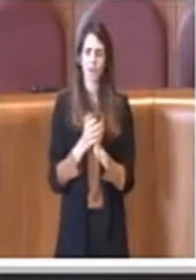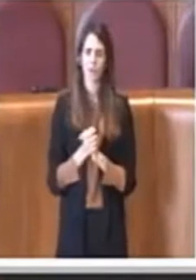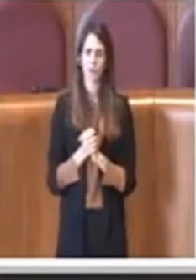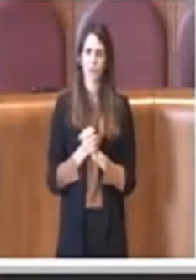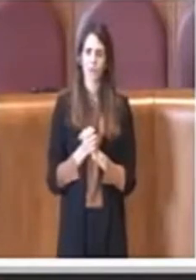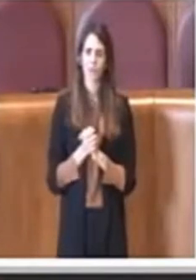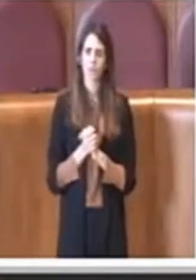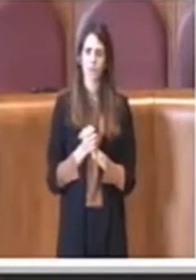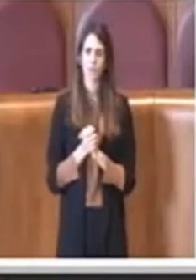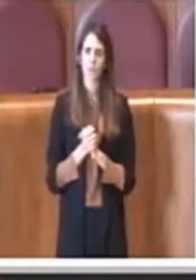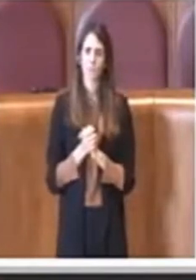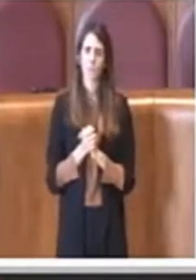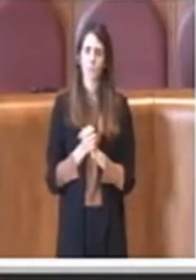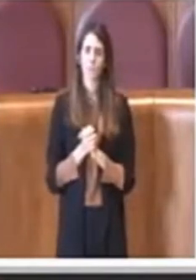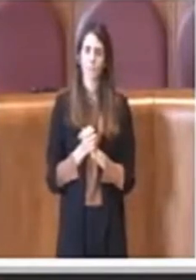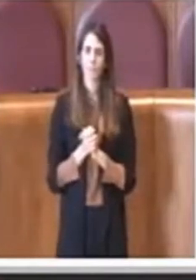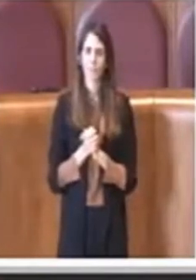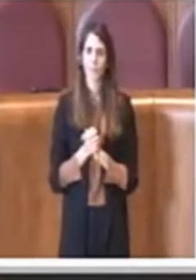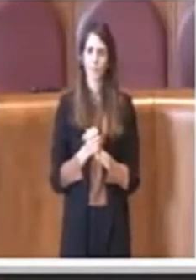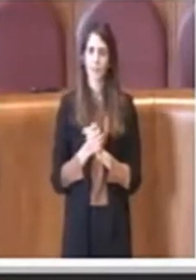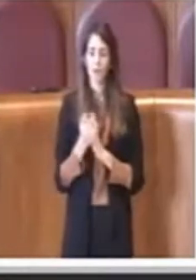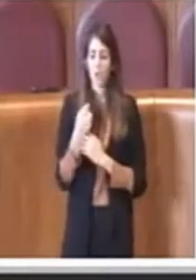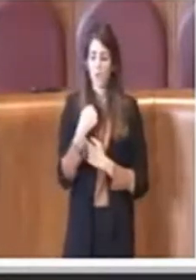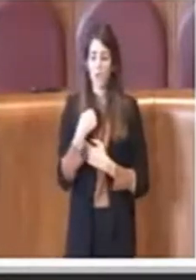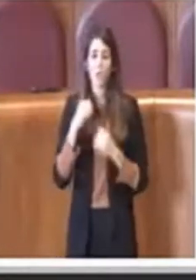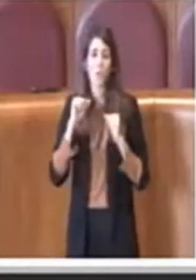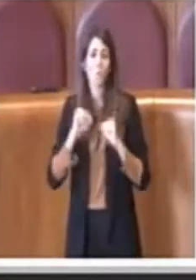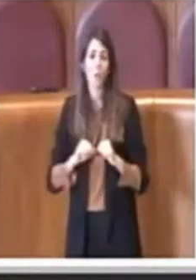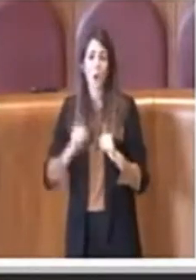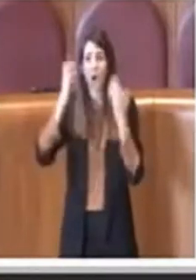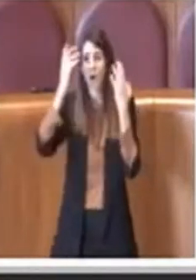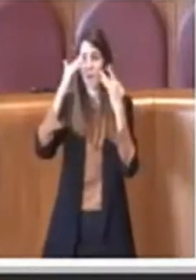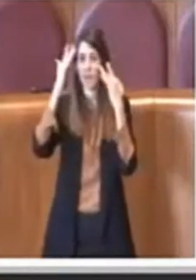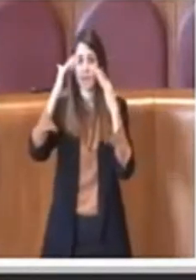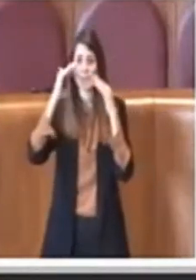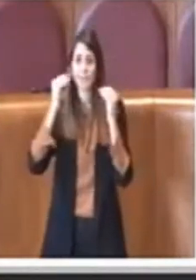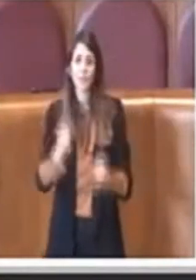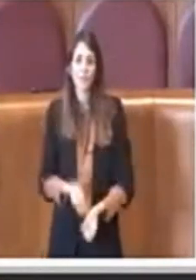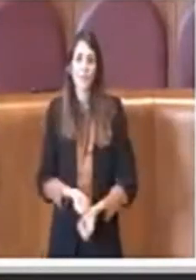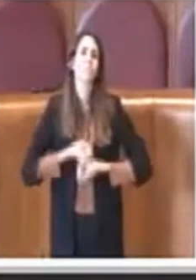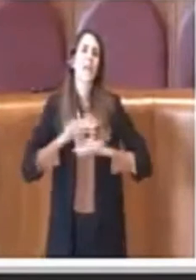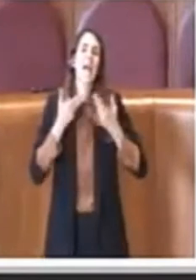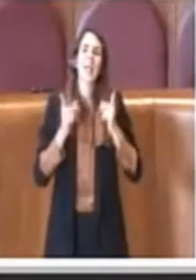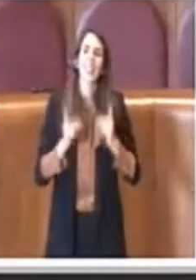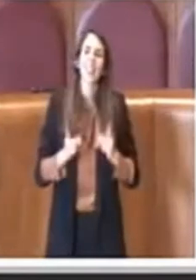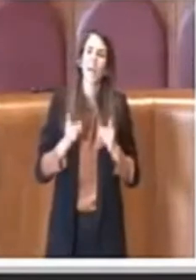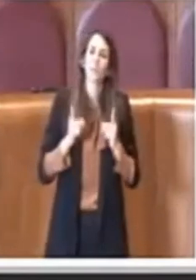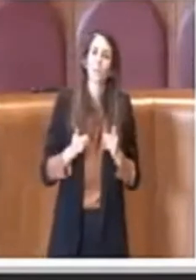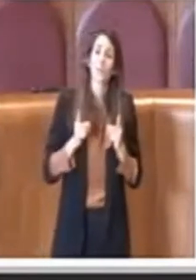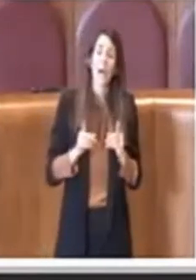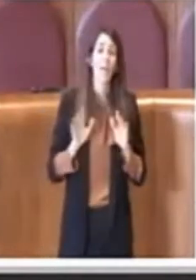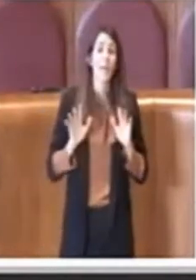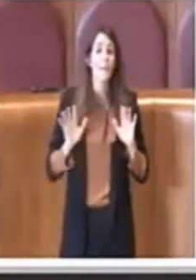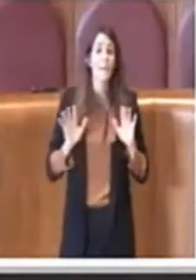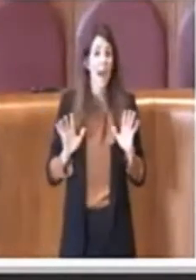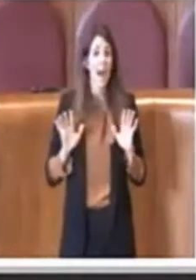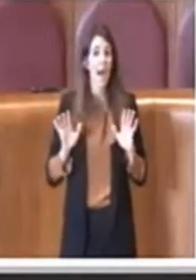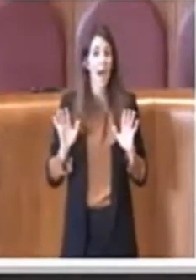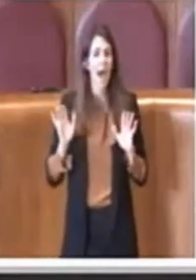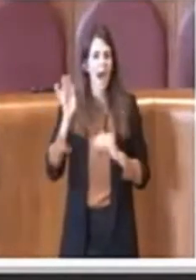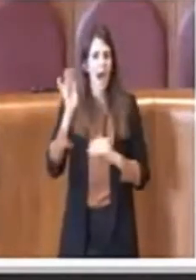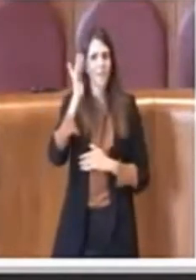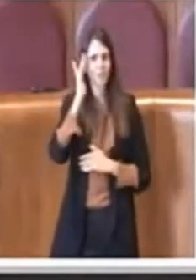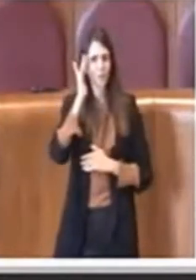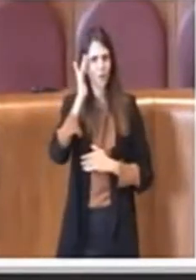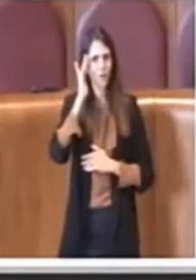potrei farla io di pancia no una riflessione di questo tipo ma quando provengono determinate riflessioni da